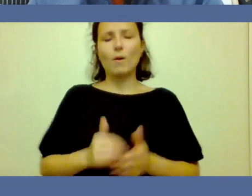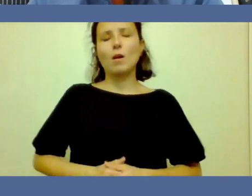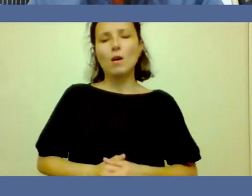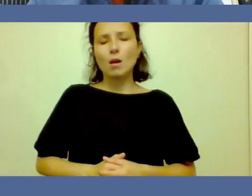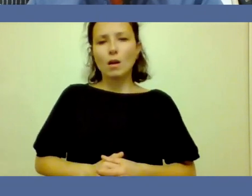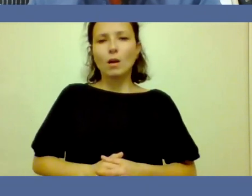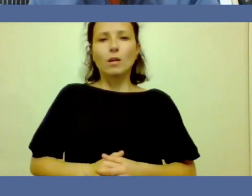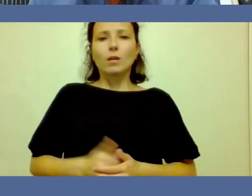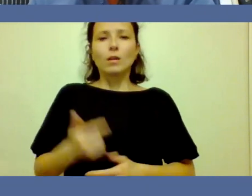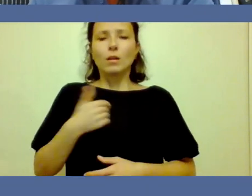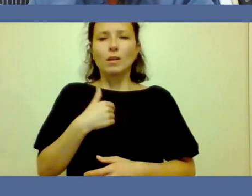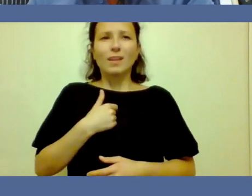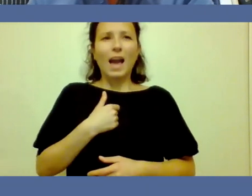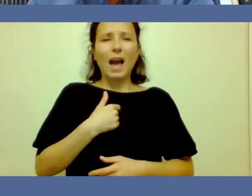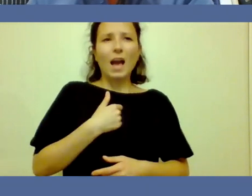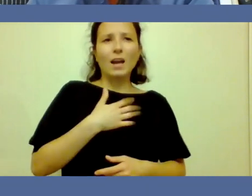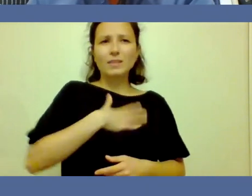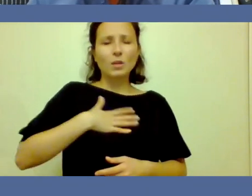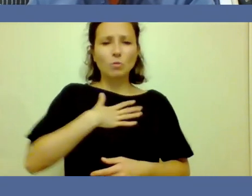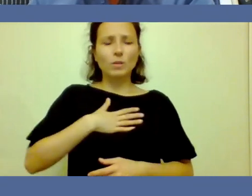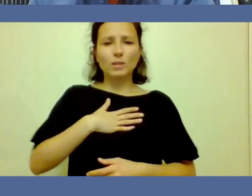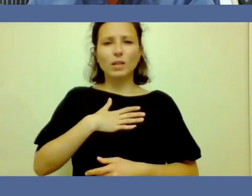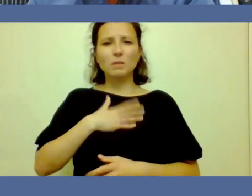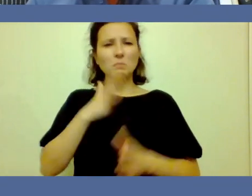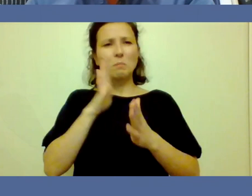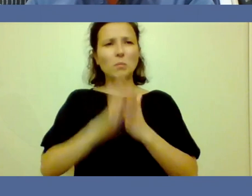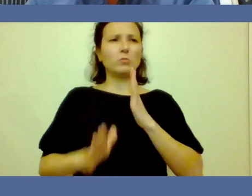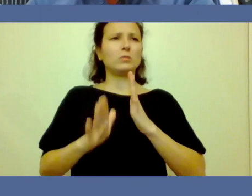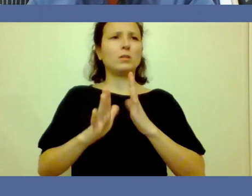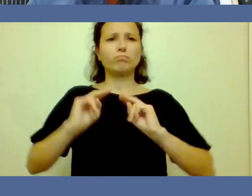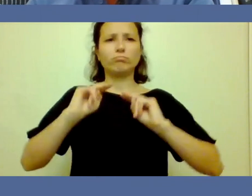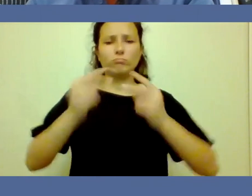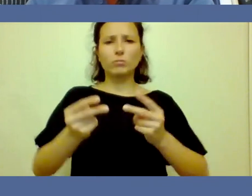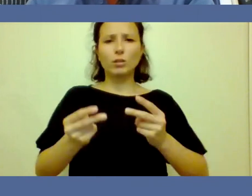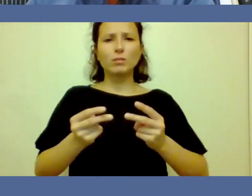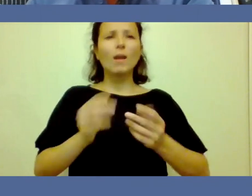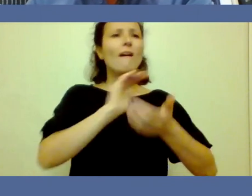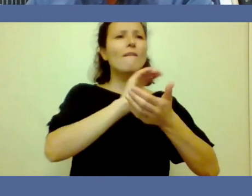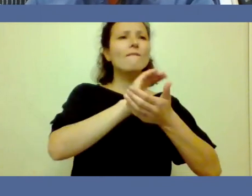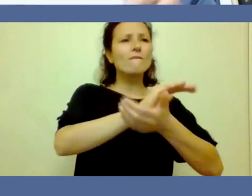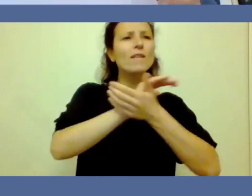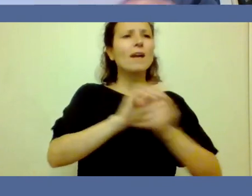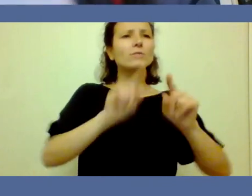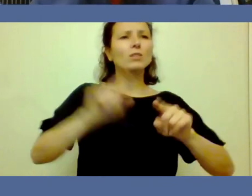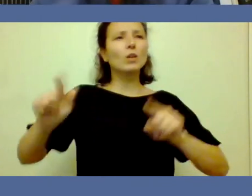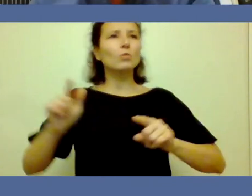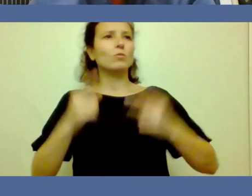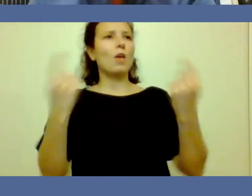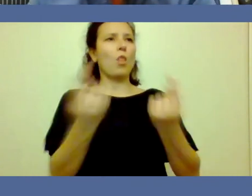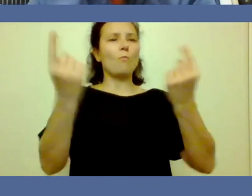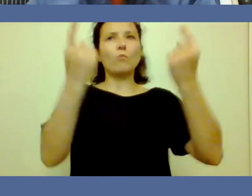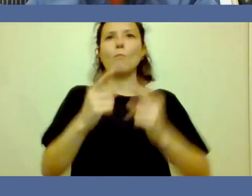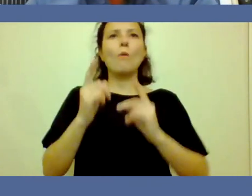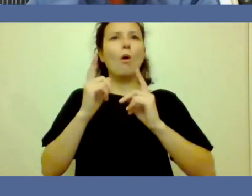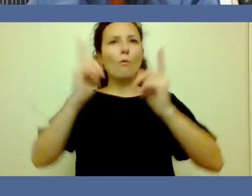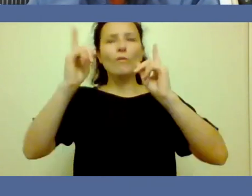uproszczonego przekazu, który no, wydawcy niektórzy lobbują, ponieważ uważają, że książka